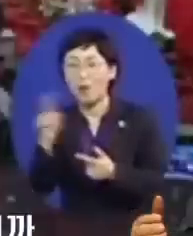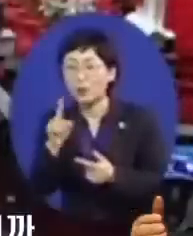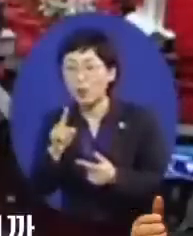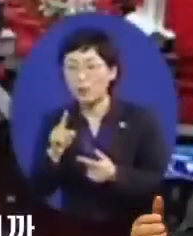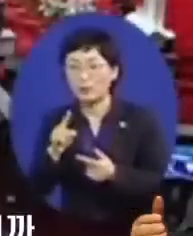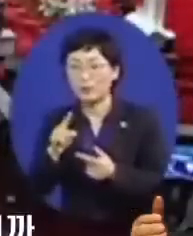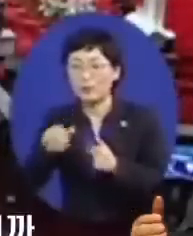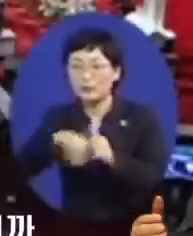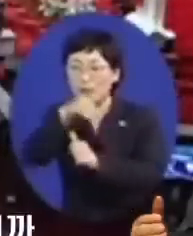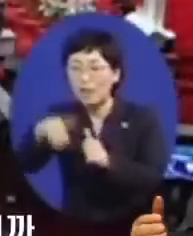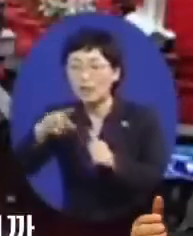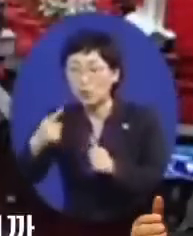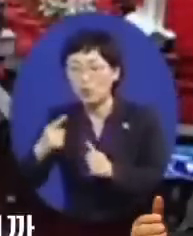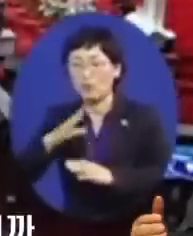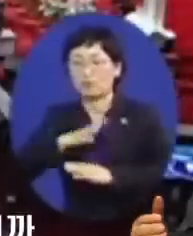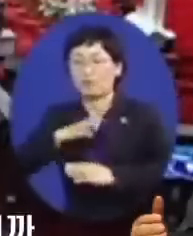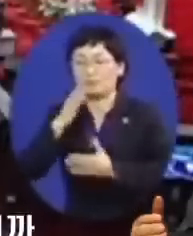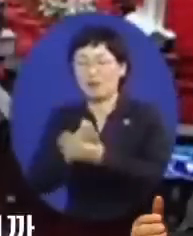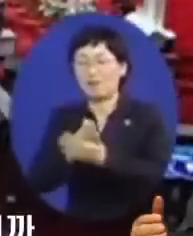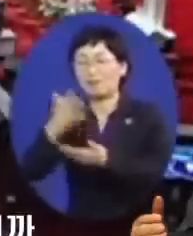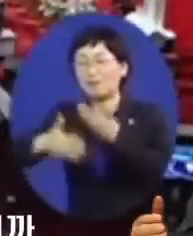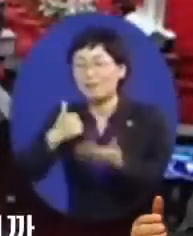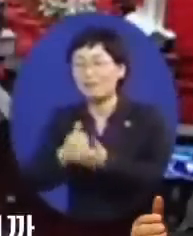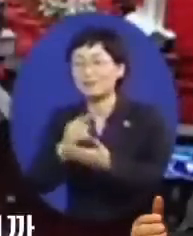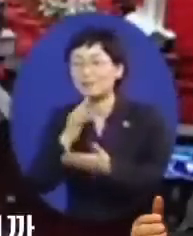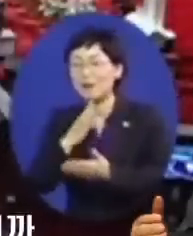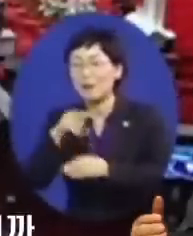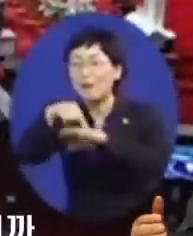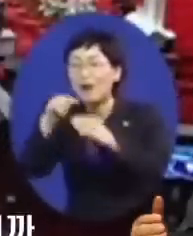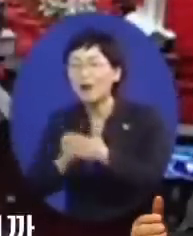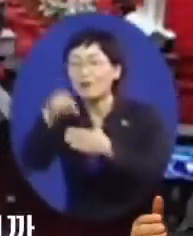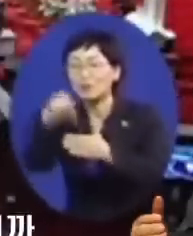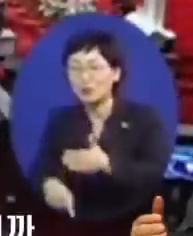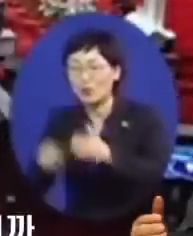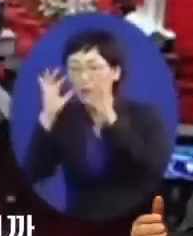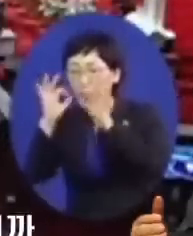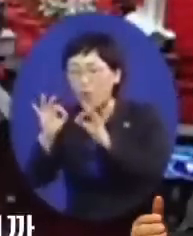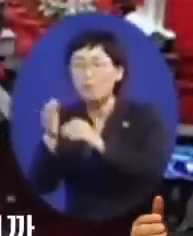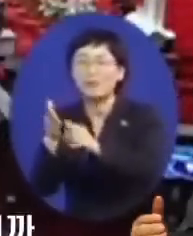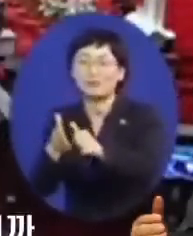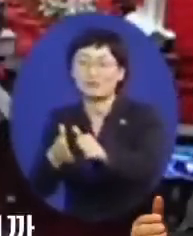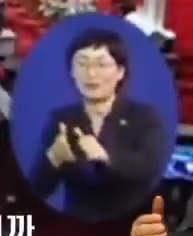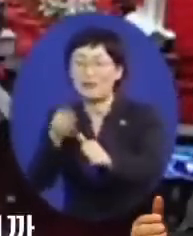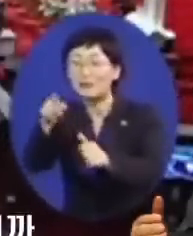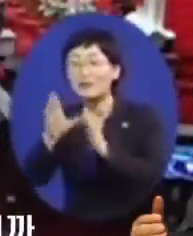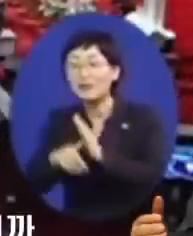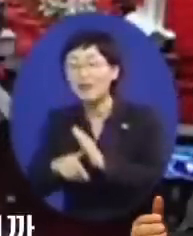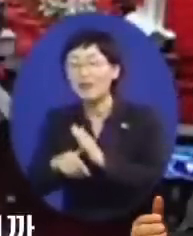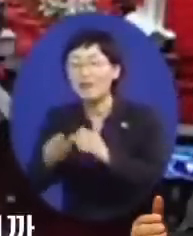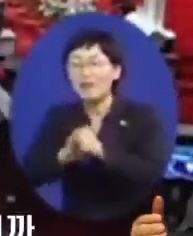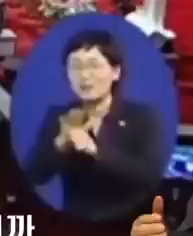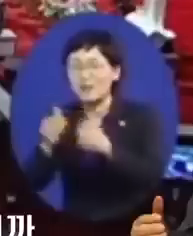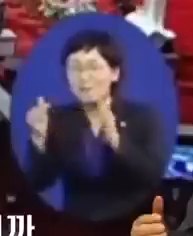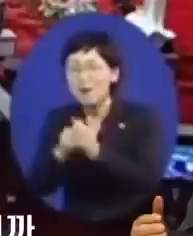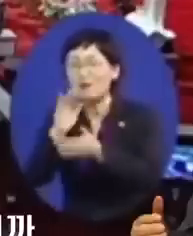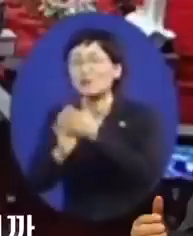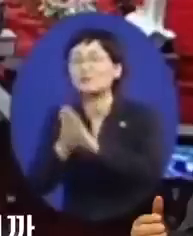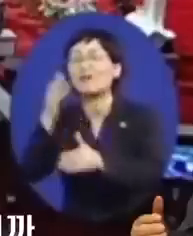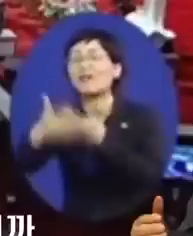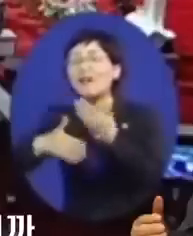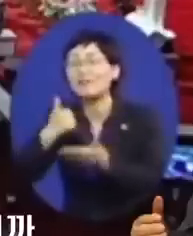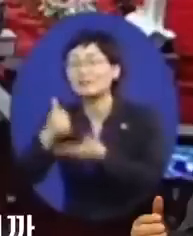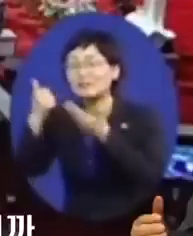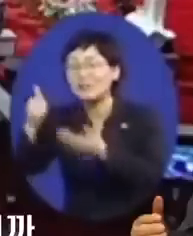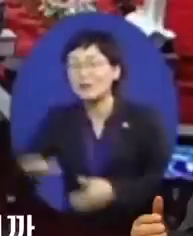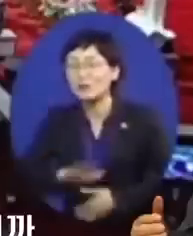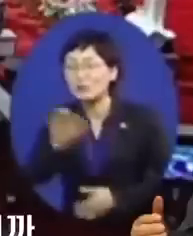상황에서도 두려워하지 말고 하나님만 마음속으로 바라보십시오. 그럴 때 사랑이 무한하신 하나님께서 우리를 위해